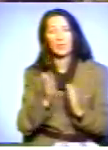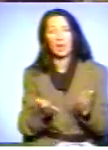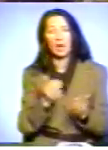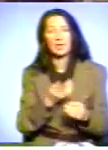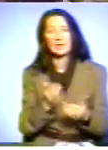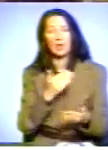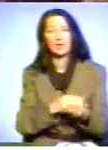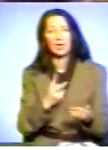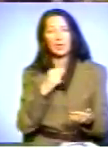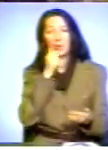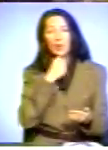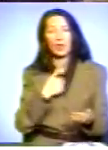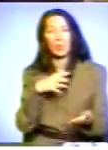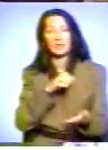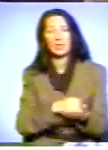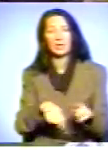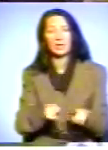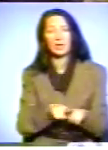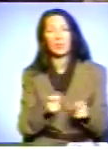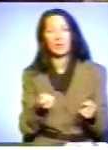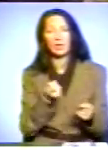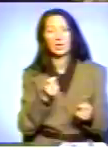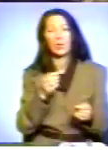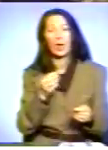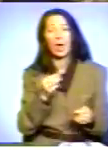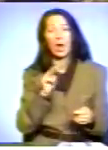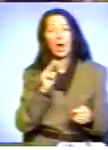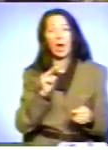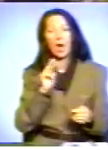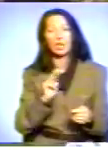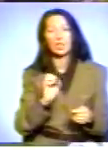останні 2 роки ми зайнялися таким невеличким шерством біля церкви